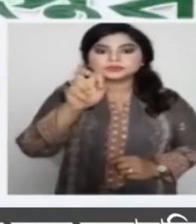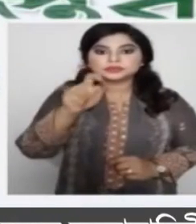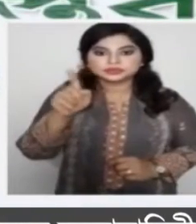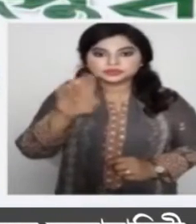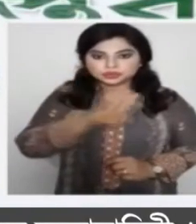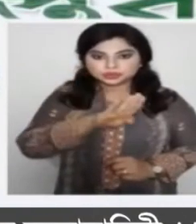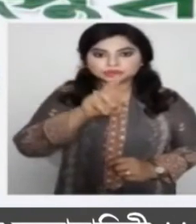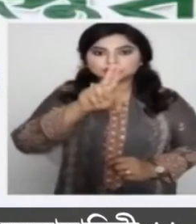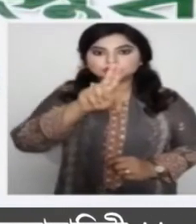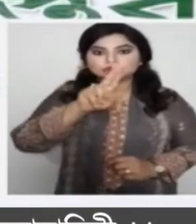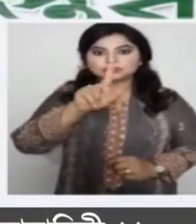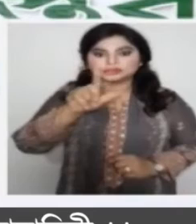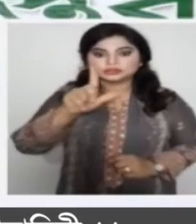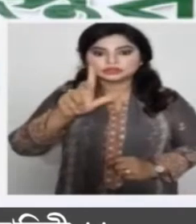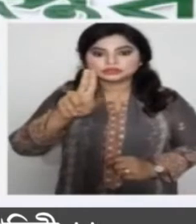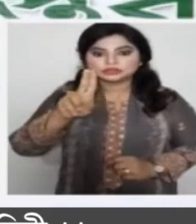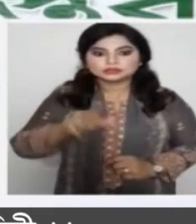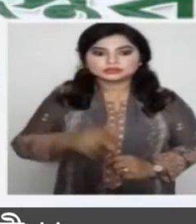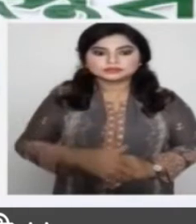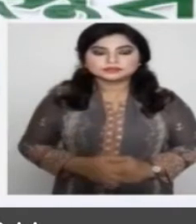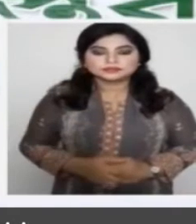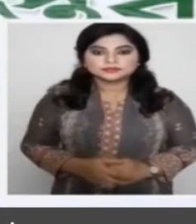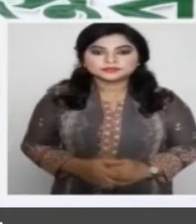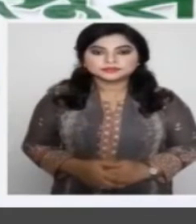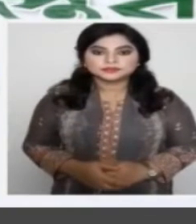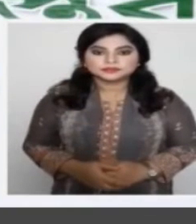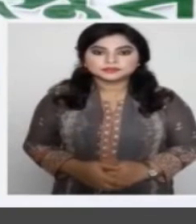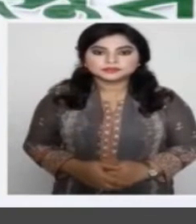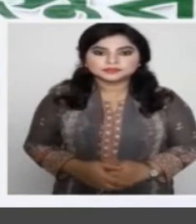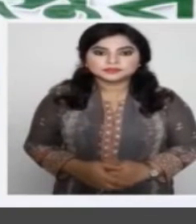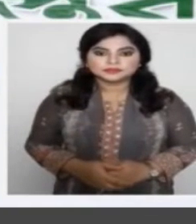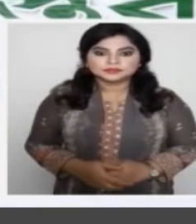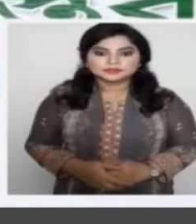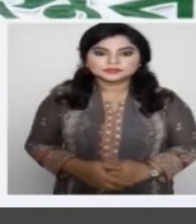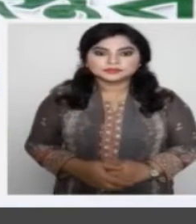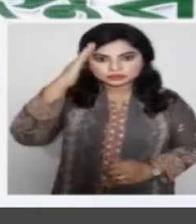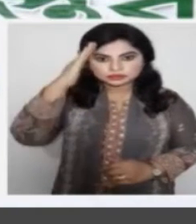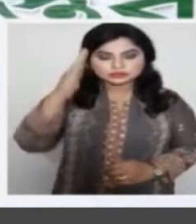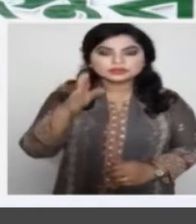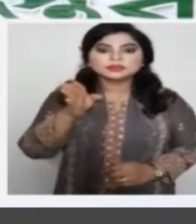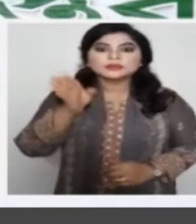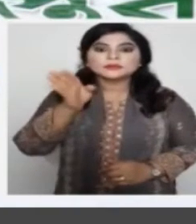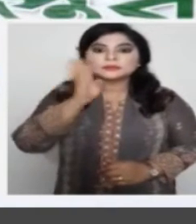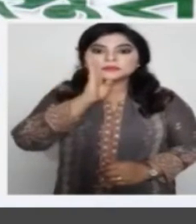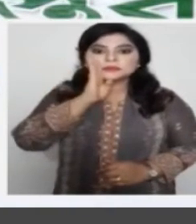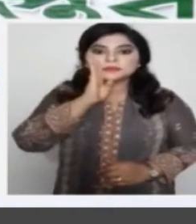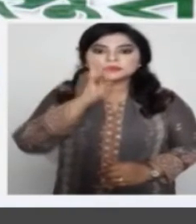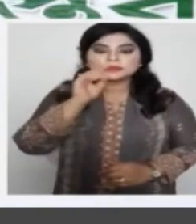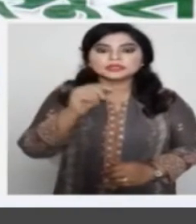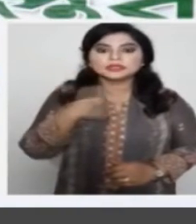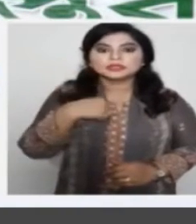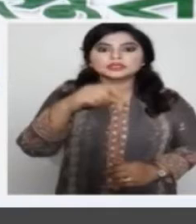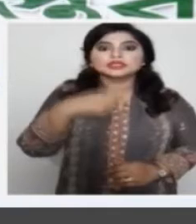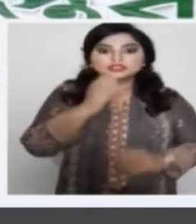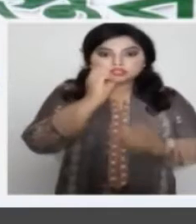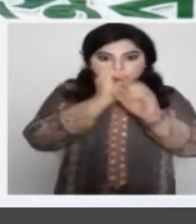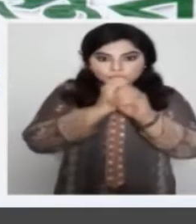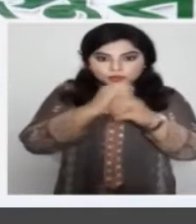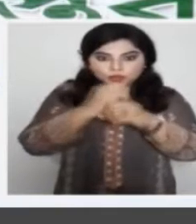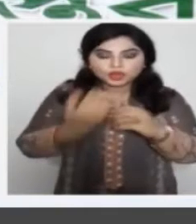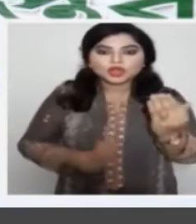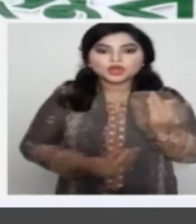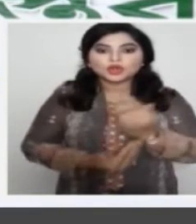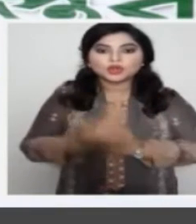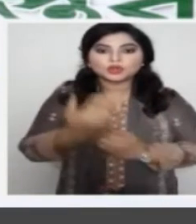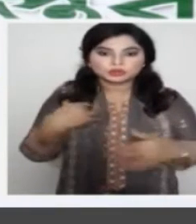ভাইরাসে গত 24 ঘন্টায় দেশে 3,862 জন করোনা আক্রান্ত রোগী শনাক্ত হয়েছেন। এ নিয়ে দেশে মোট আক্রান্তের সংখ্যা